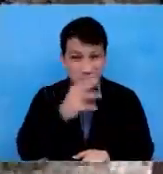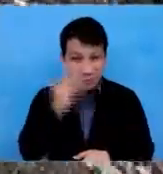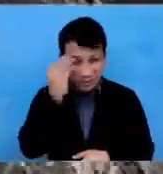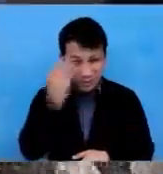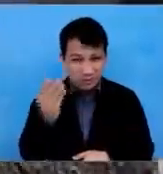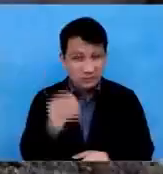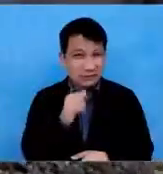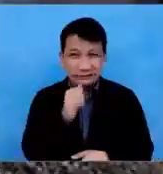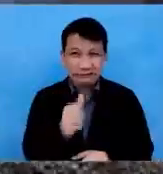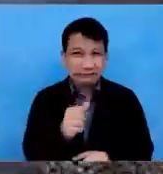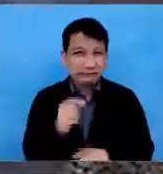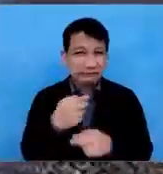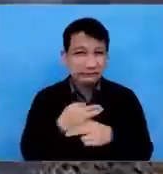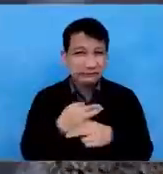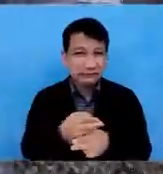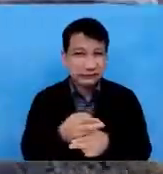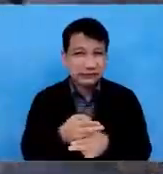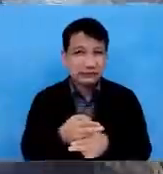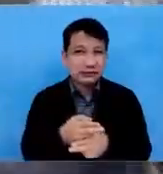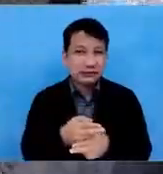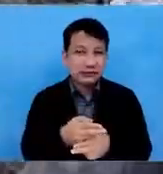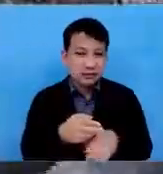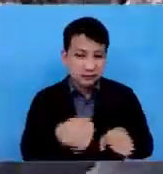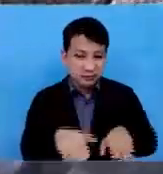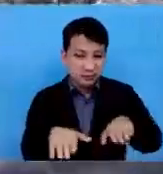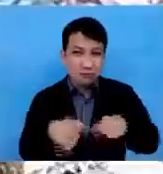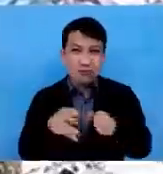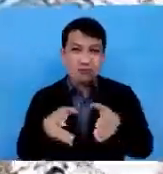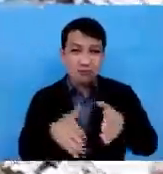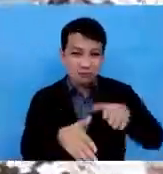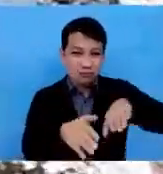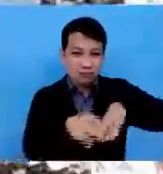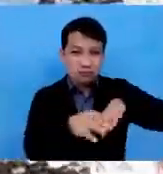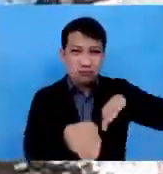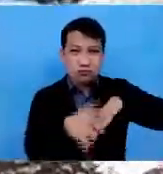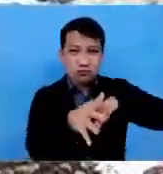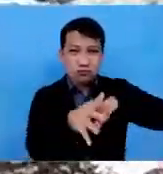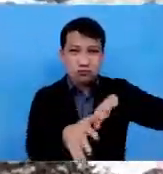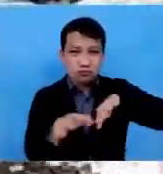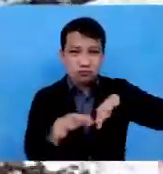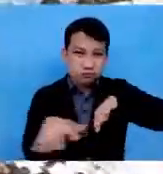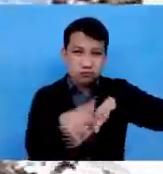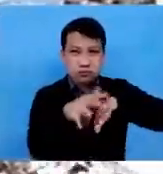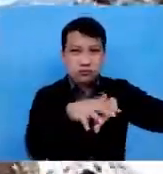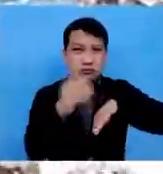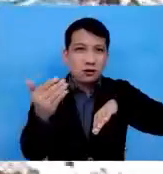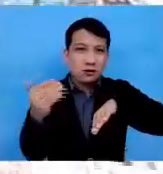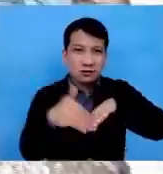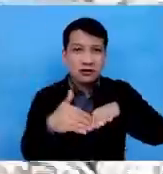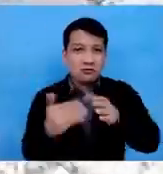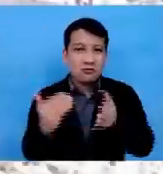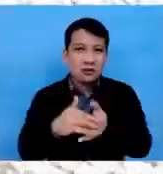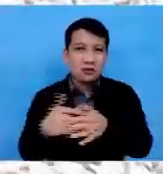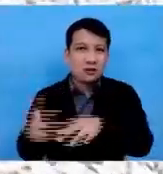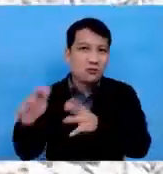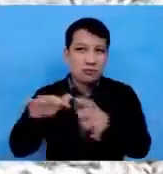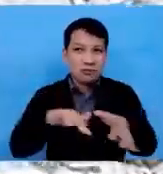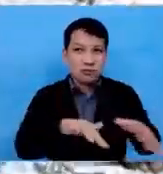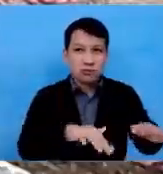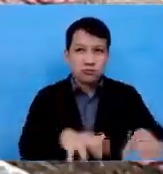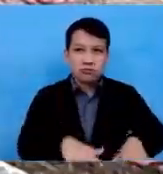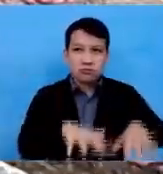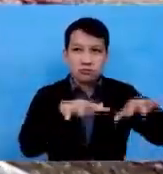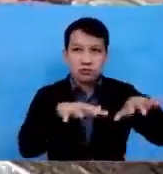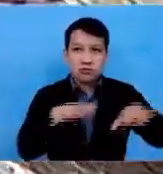hindi naaayos ang dike, baka maulit ang sitwasyon noon na halos araw-araw daw binabaha, hindi lamang ang Sultan Kudarat, kundi pati na rin